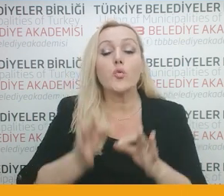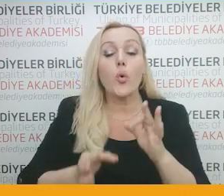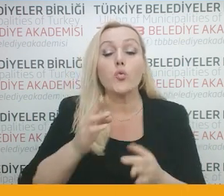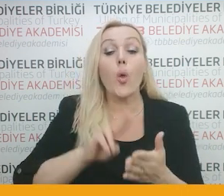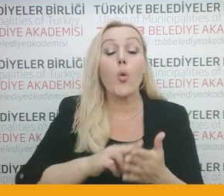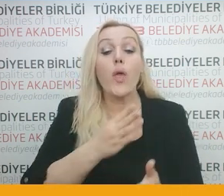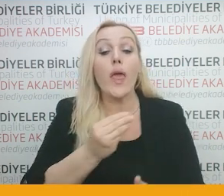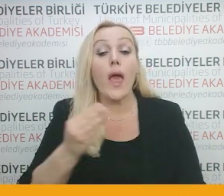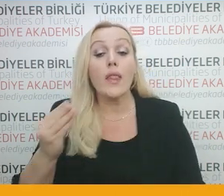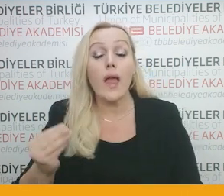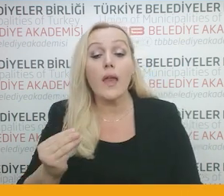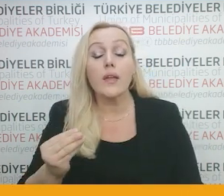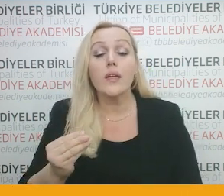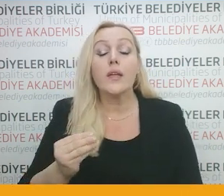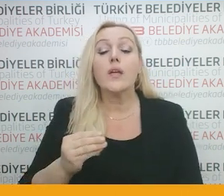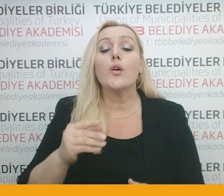üyeleri,